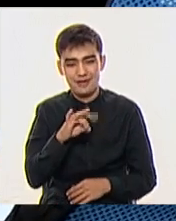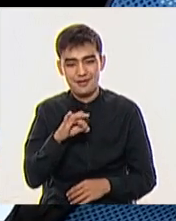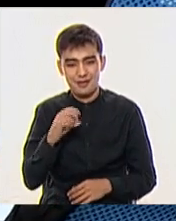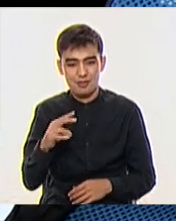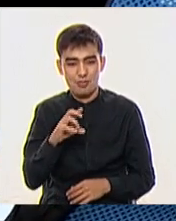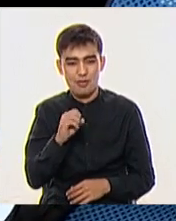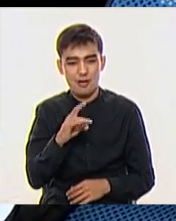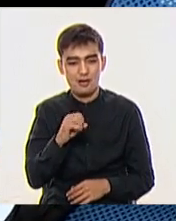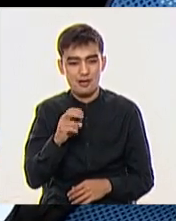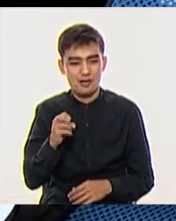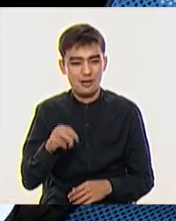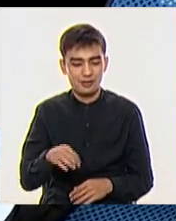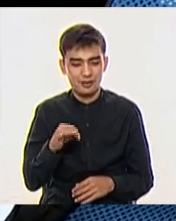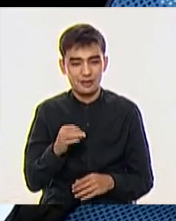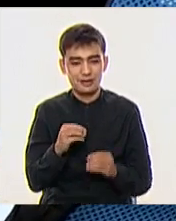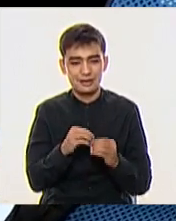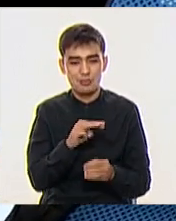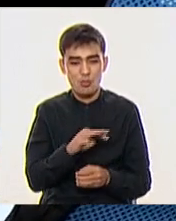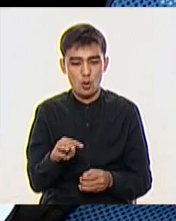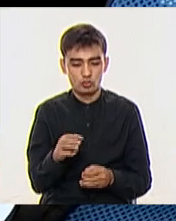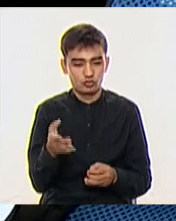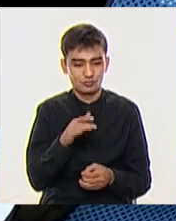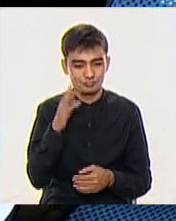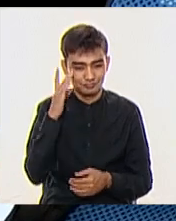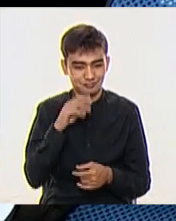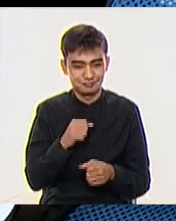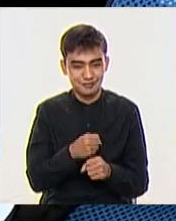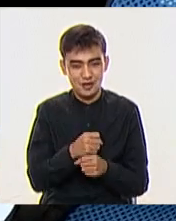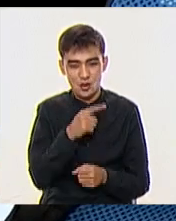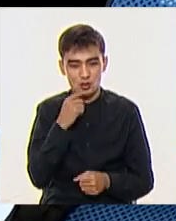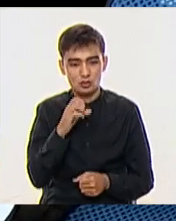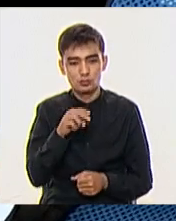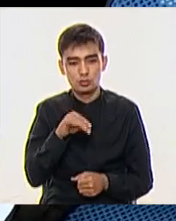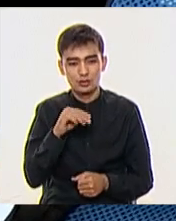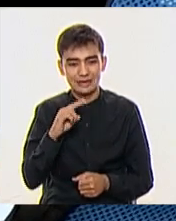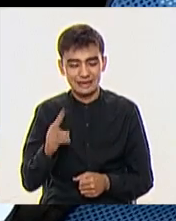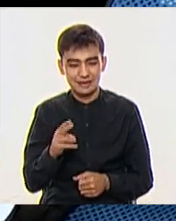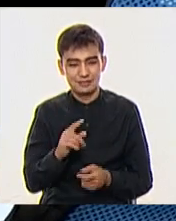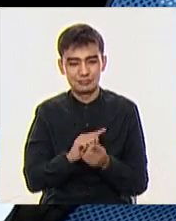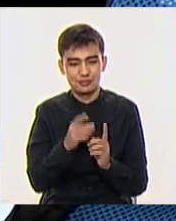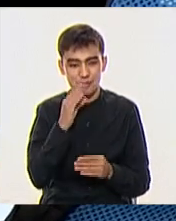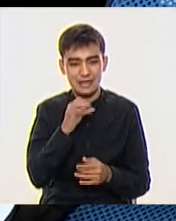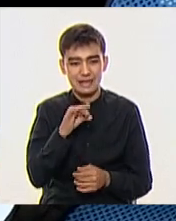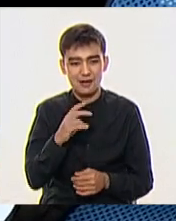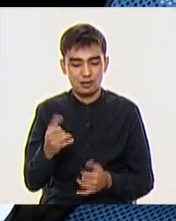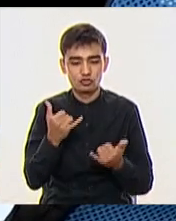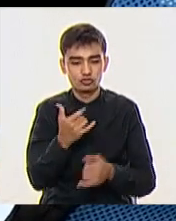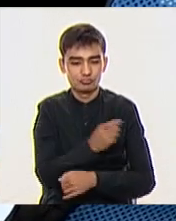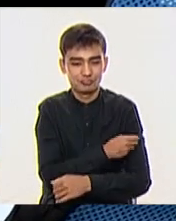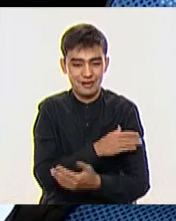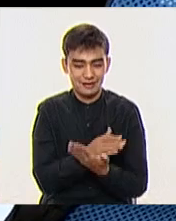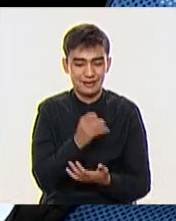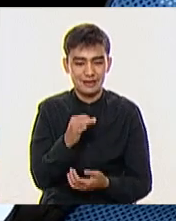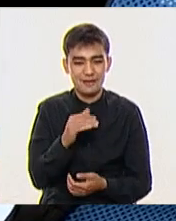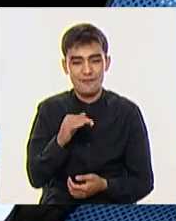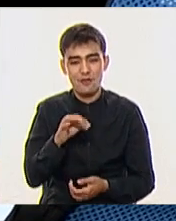начальном этапе с конвейера сойдет 10 миллионов доз. Баракат заменит российский спутник, который применяют в Иране сейчас. Фармацевты надеются,